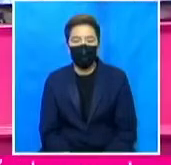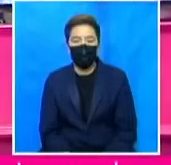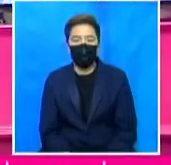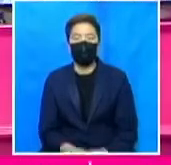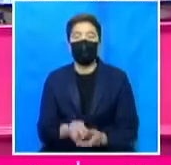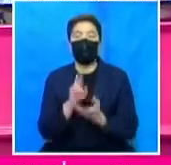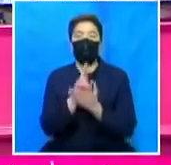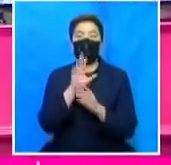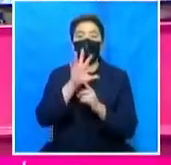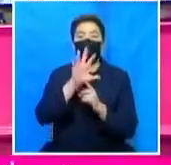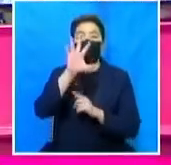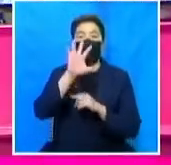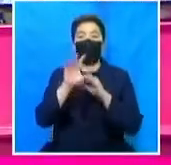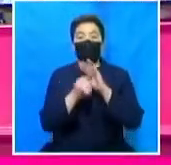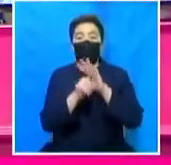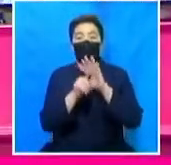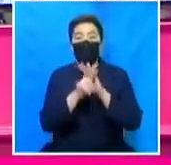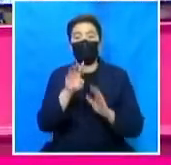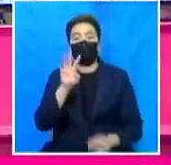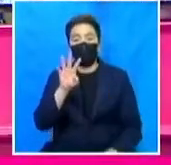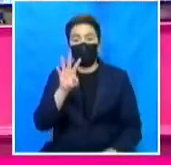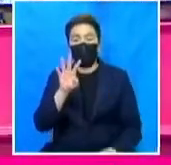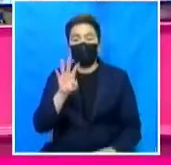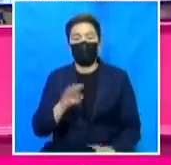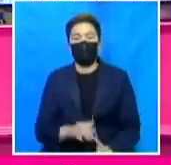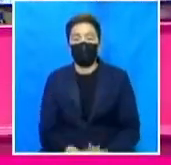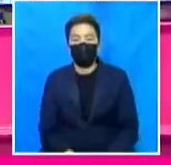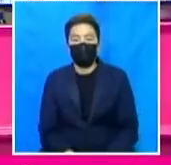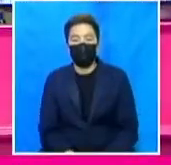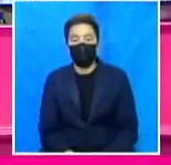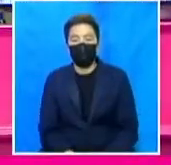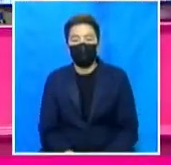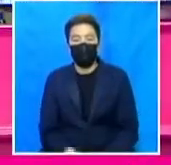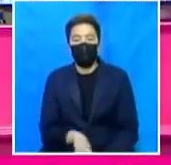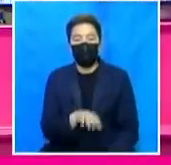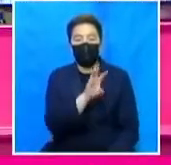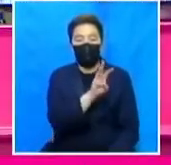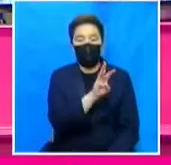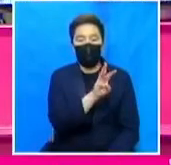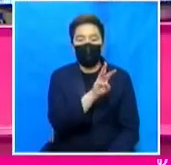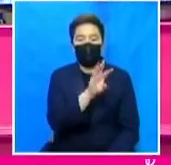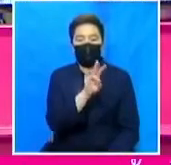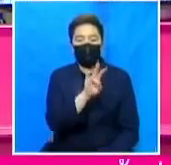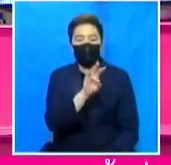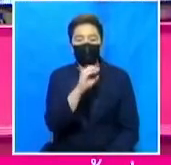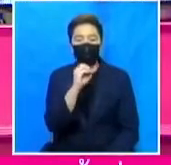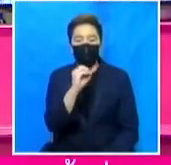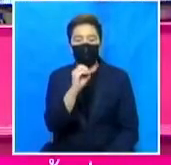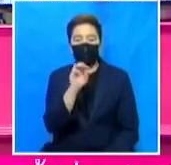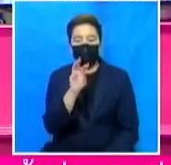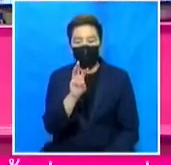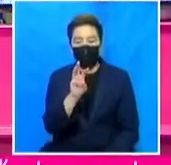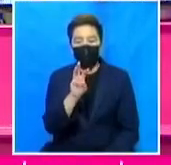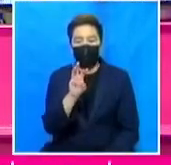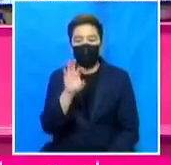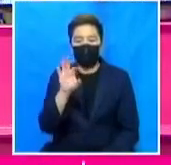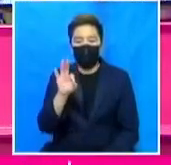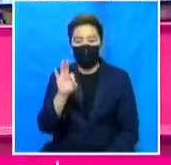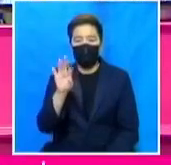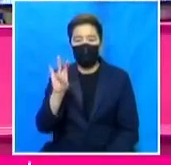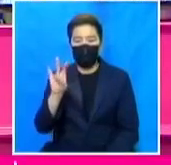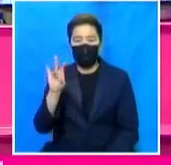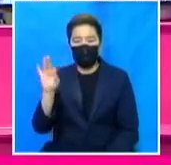อันดับที่5หมุนครั้งที่4เลขที่ออก6 7 0 6 9 7